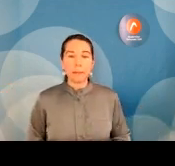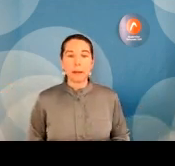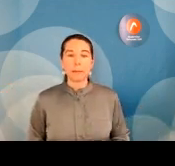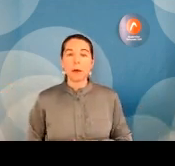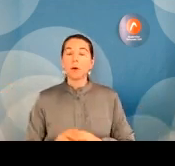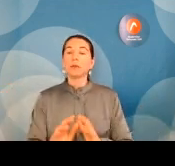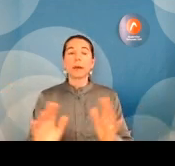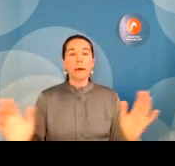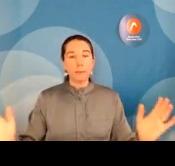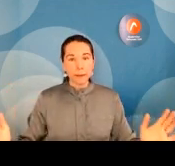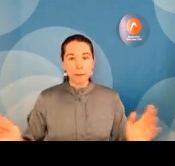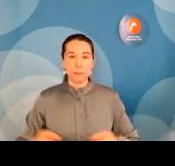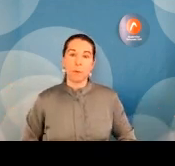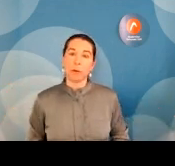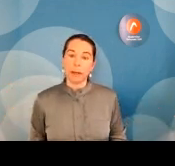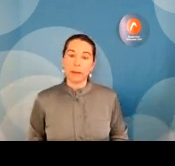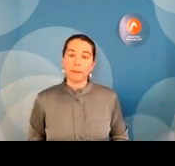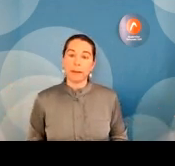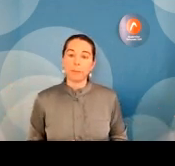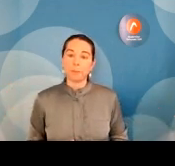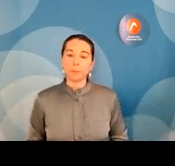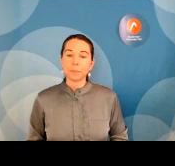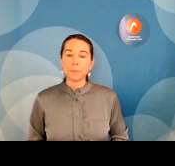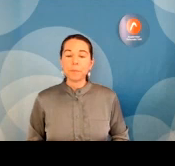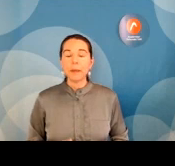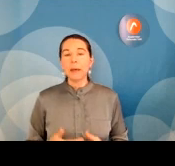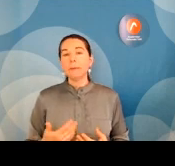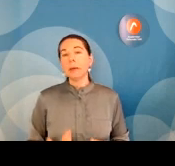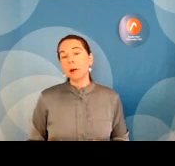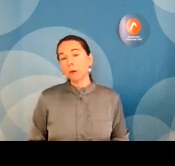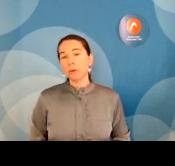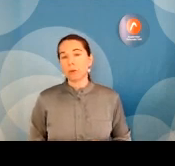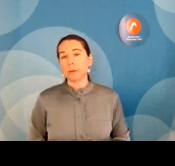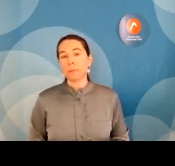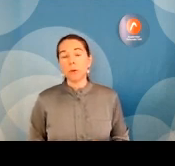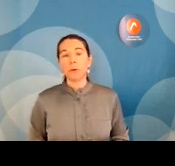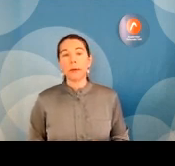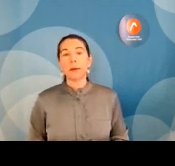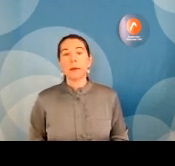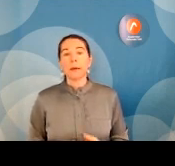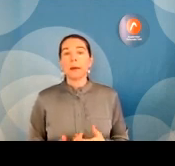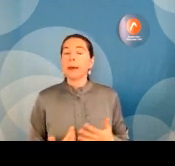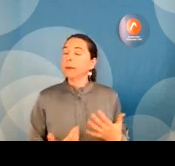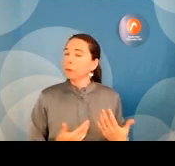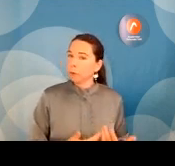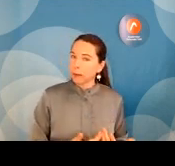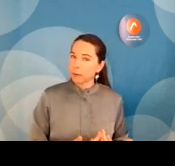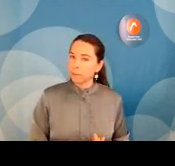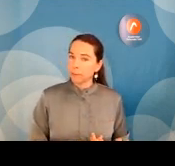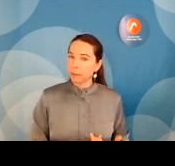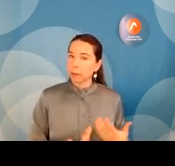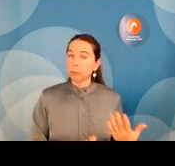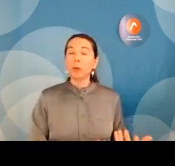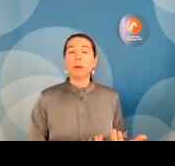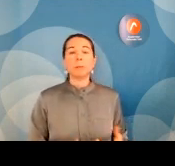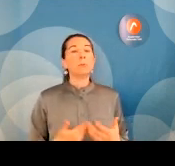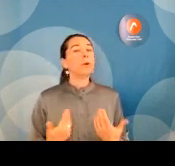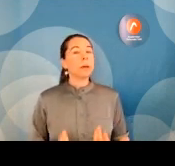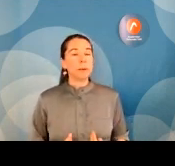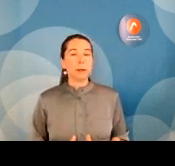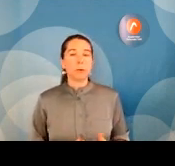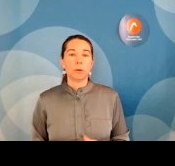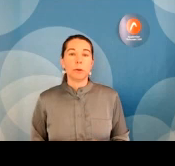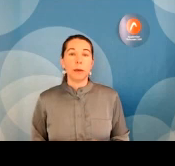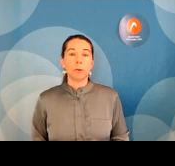se varandras och se andras möjligheter. Det är också så att många, ännu fler bland de yngre,